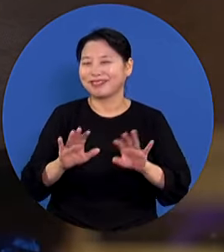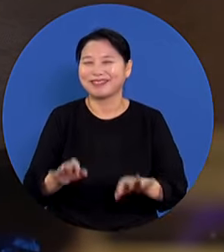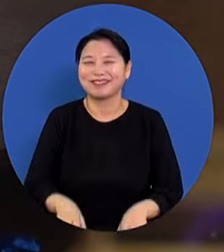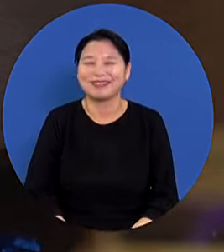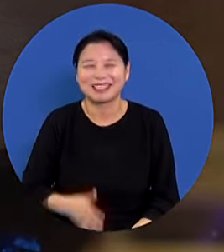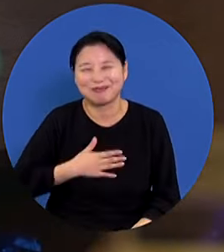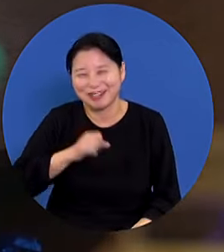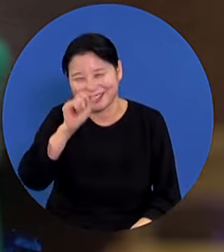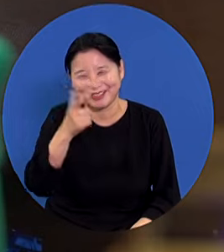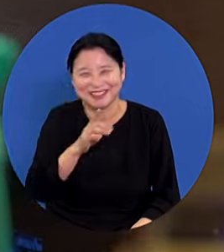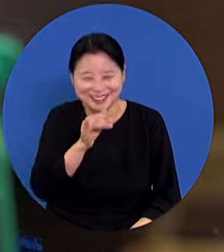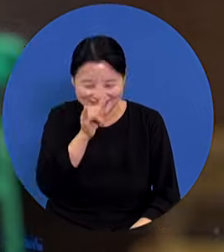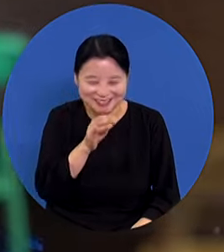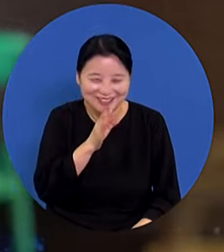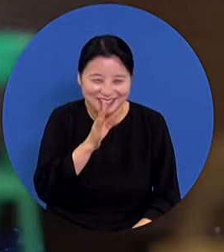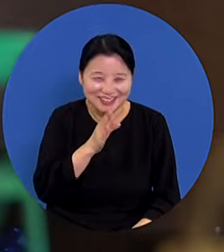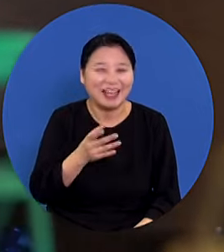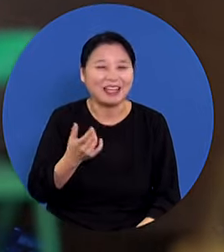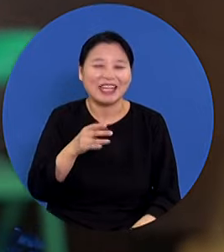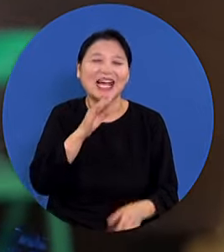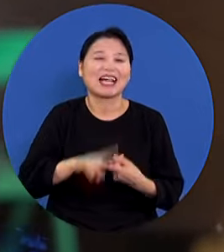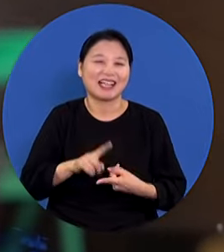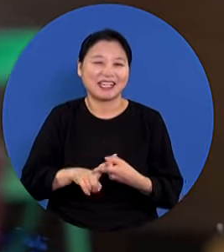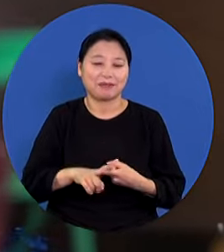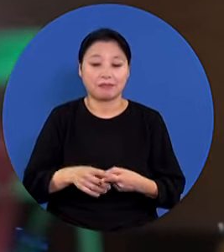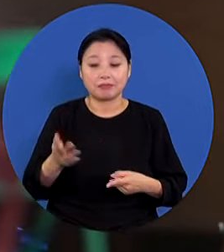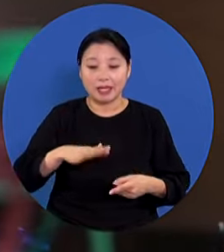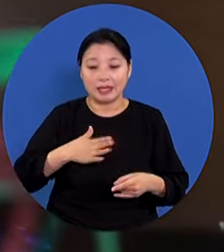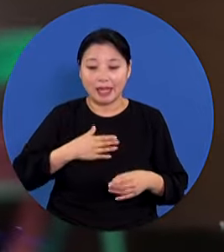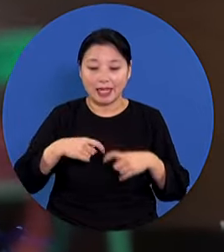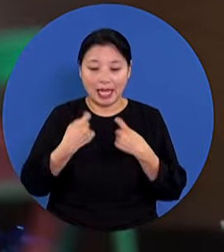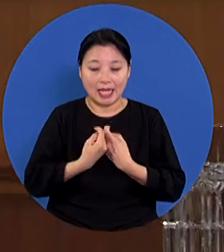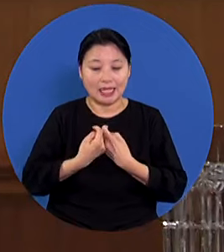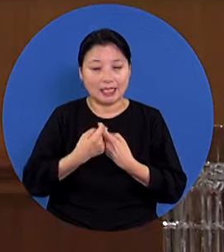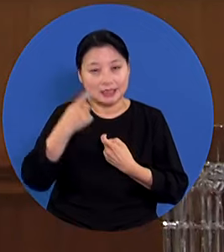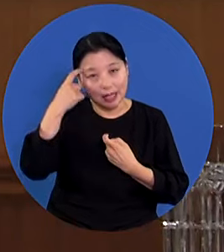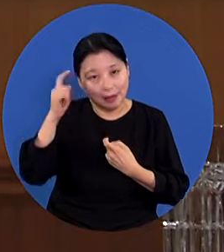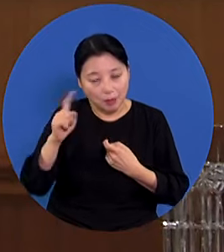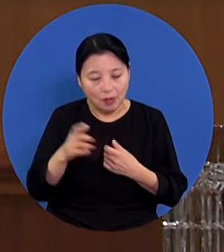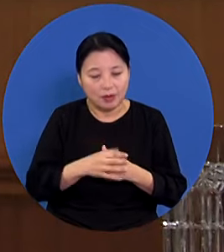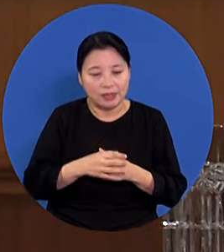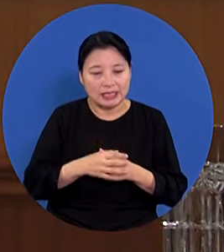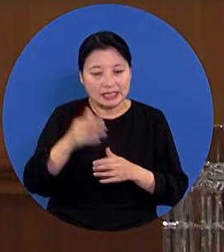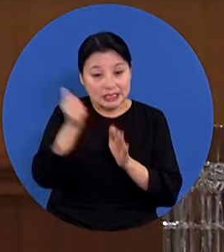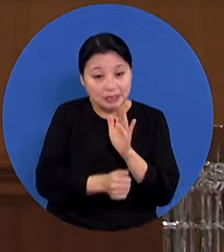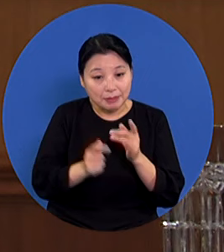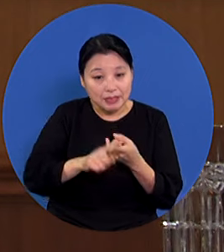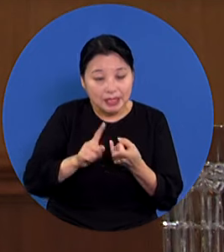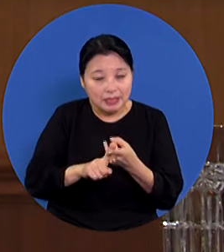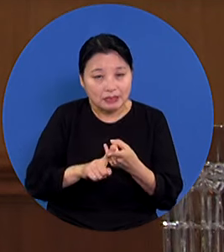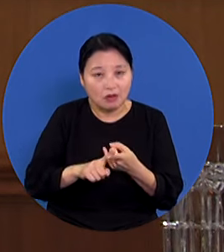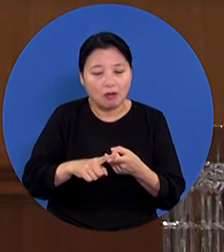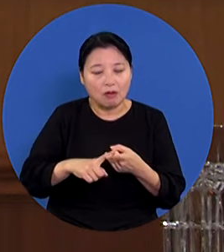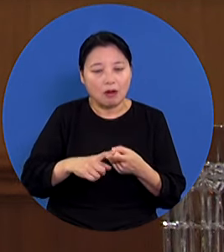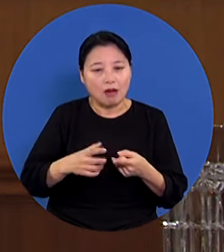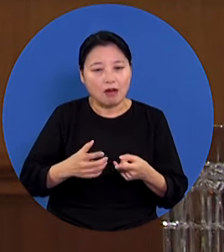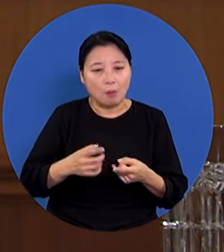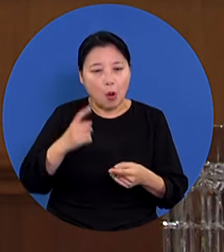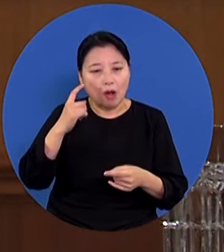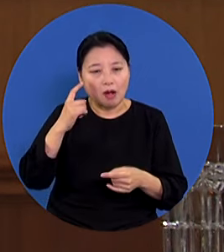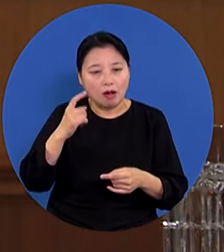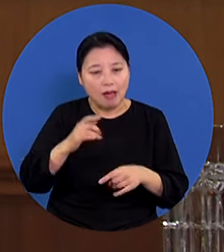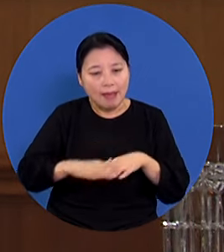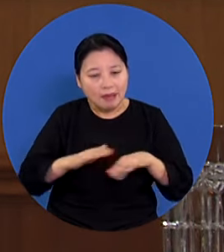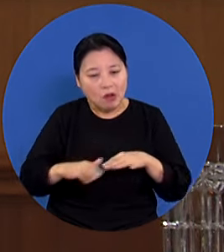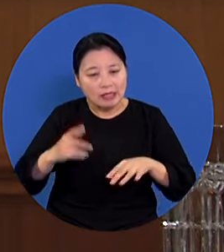기분 싶고 뭐 그런 게 있는데 저 예. 나름대로의 약간 유연하게 대처할 수 있는 제 노하우는 저는 약간 좀 제가